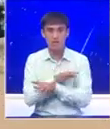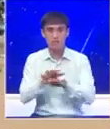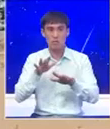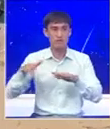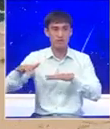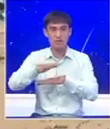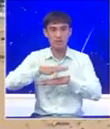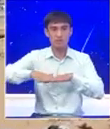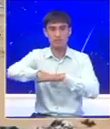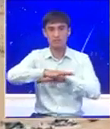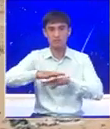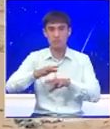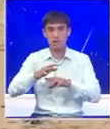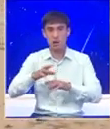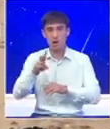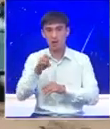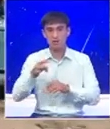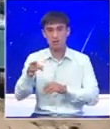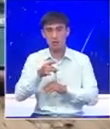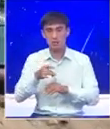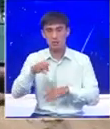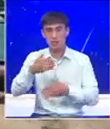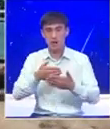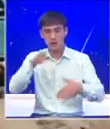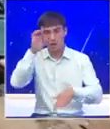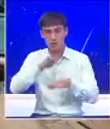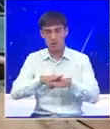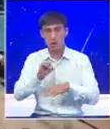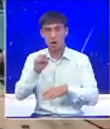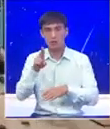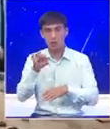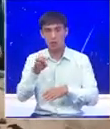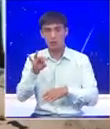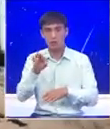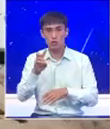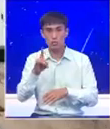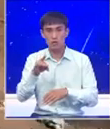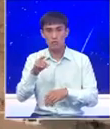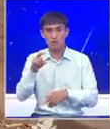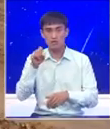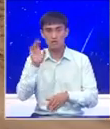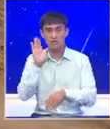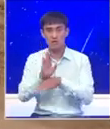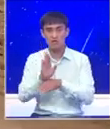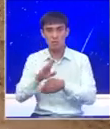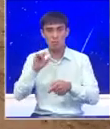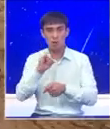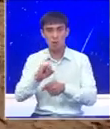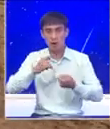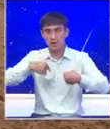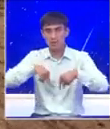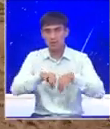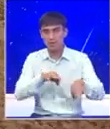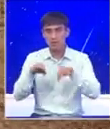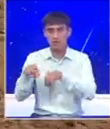по всей бескрайней степи Тупкараганского района. Ранее аким Актау Нурдаулет Кылыбай получил выговор за плохую организацию вывоза